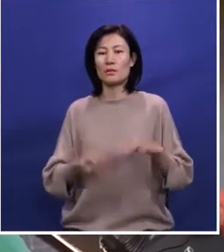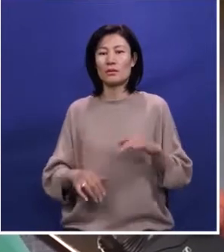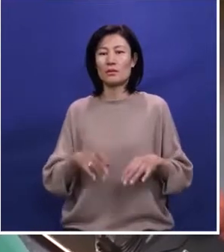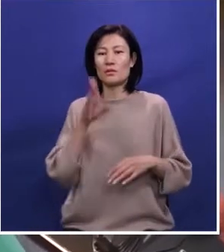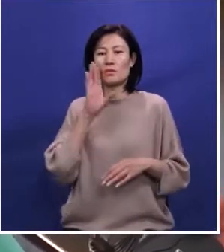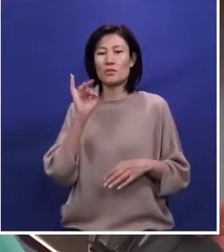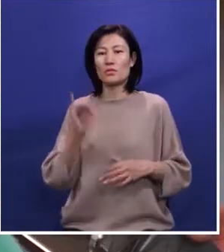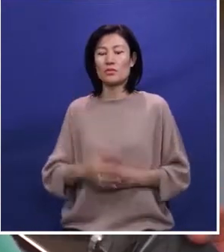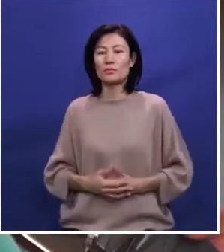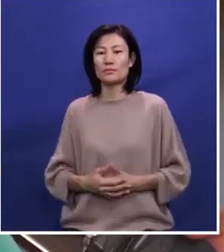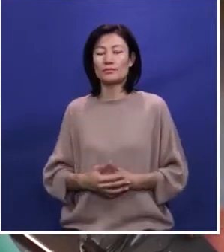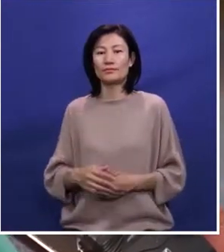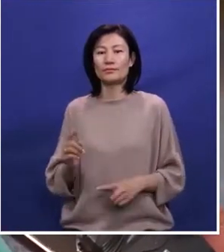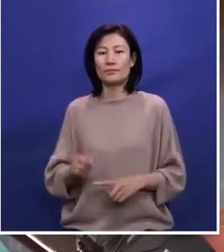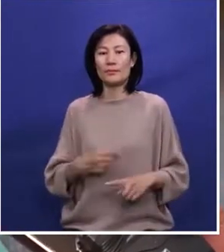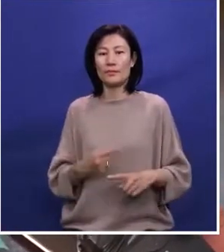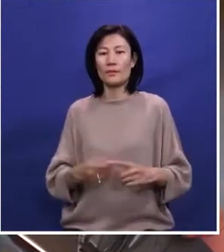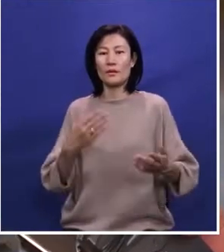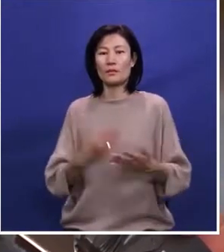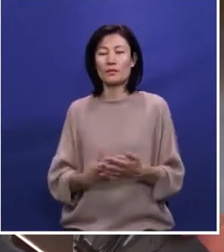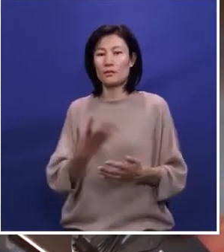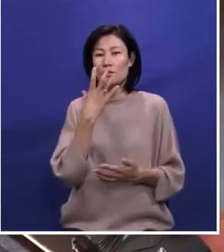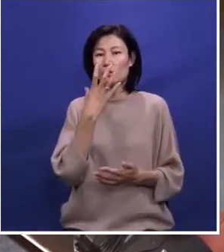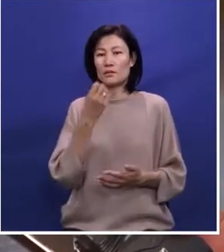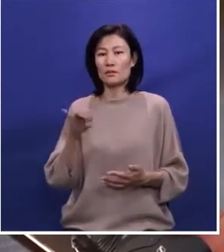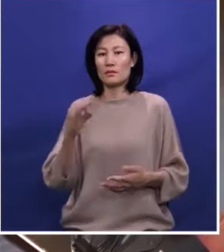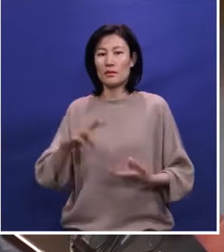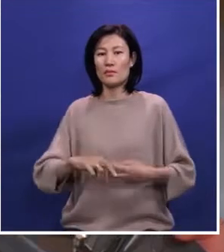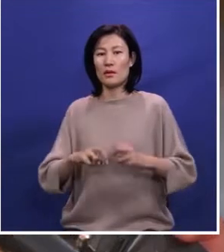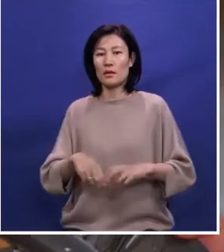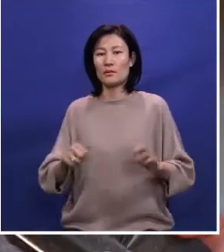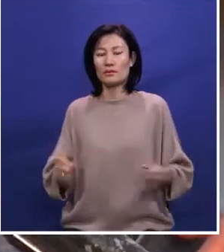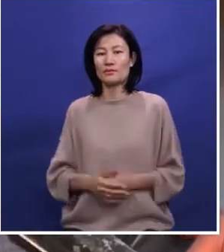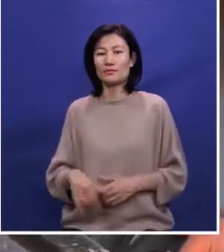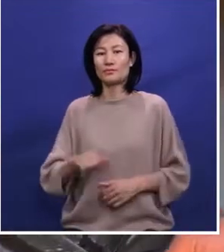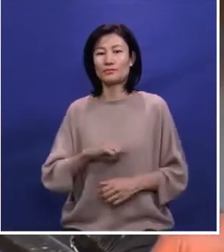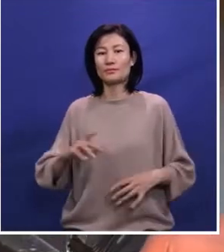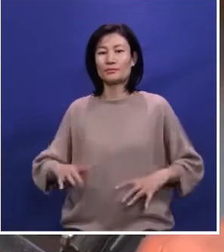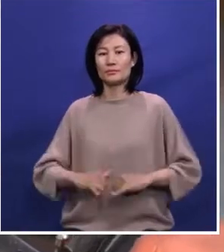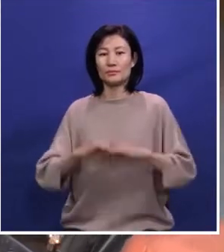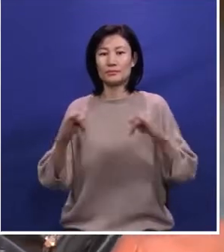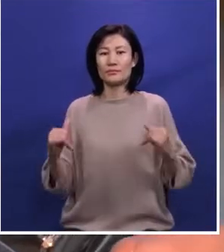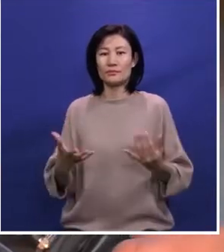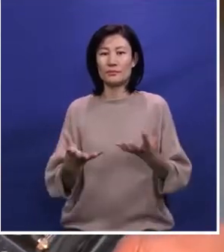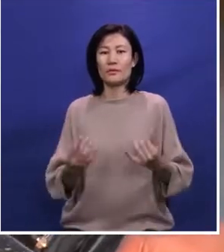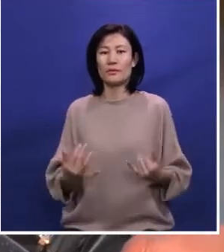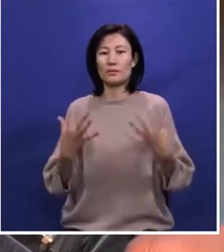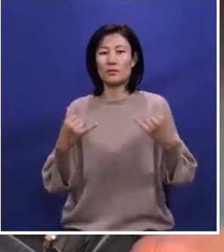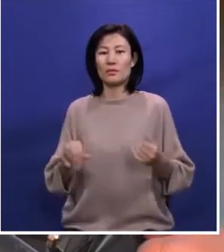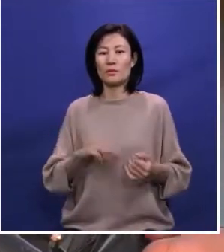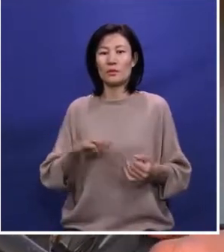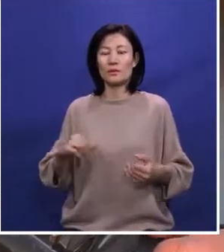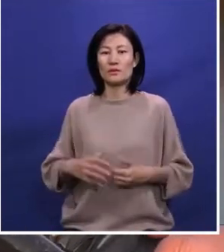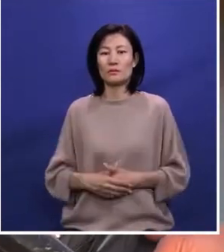суару интенсивті және де мына жылыжайлар мәселесі үлкен қарқын алып келеді. Қазір таңның